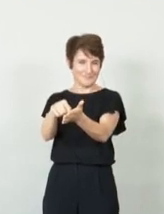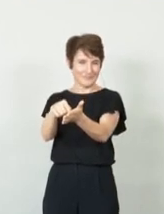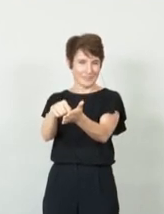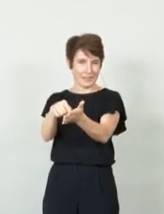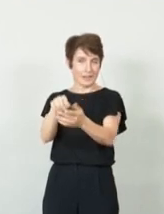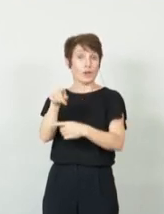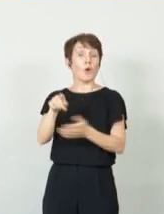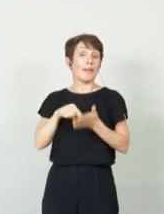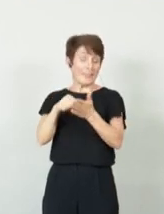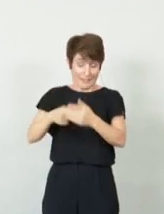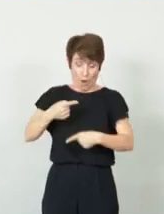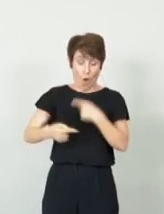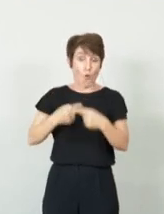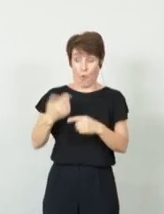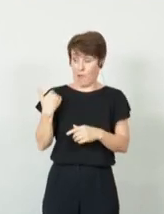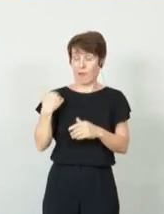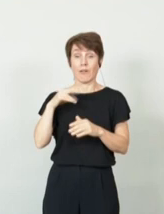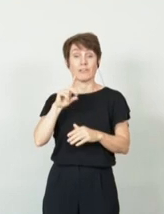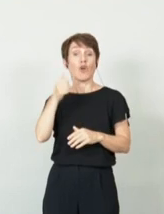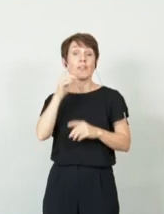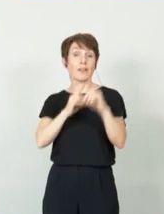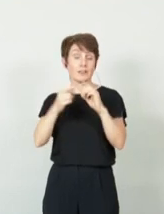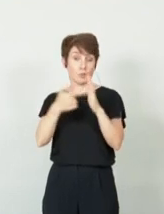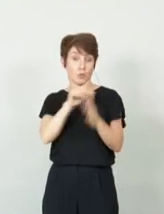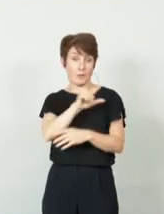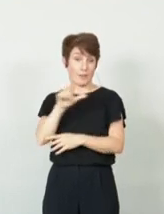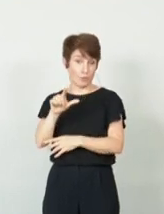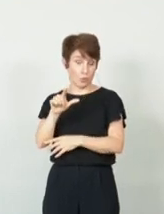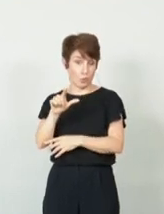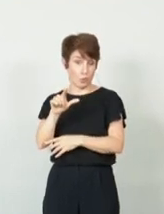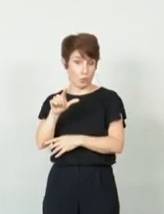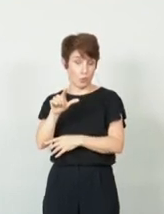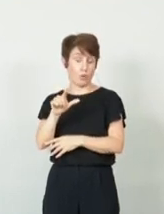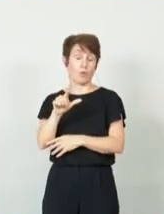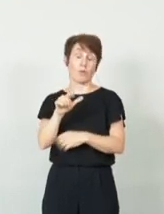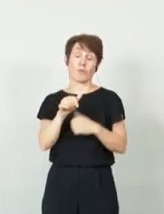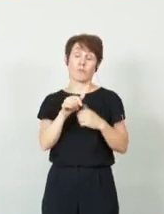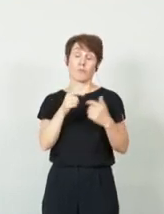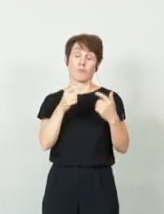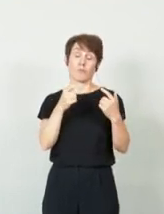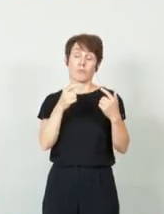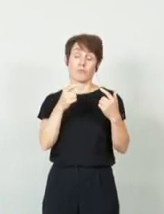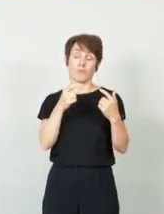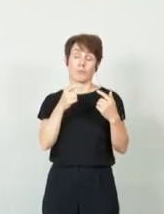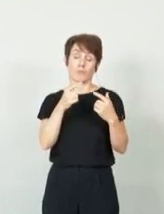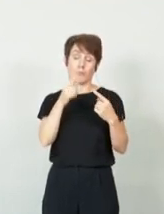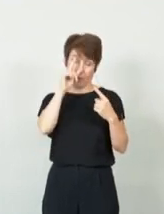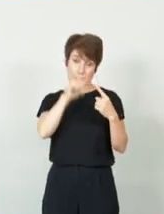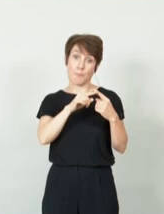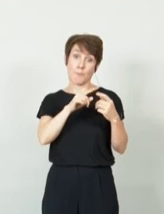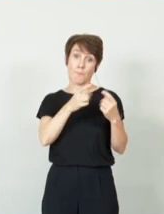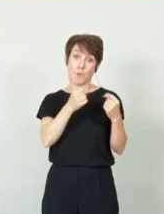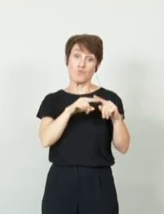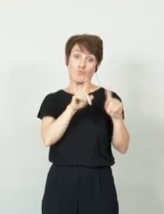l'encours on va dire au 31 décembre 2022 liée au budget primitif au budget principal excusez-moi